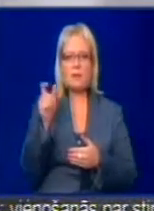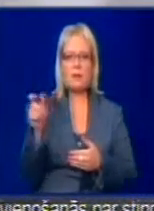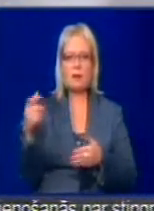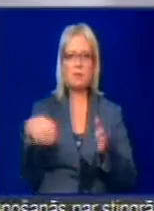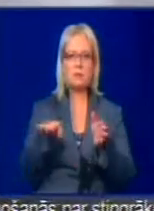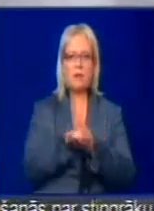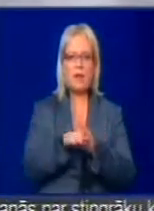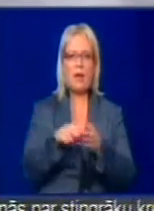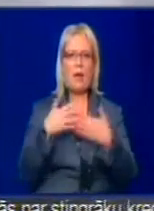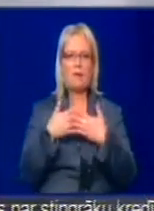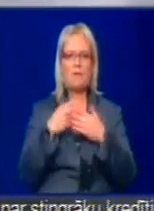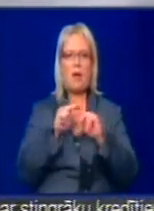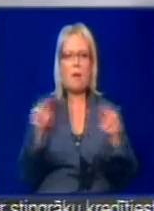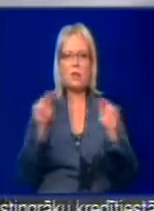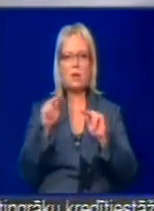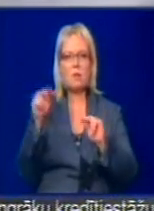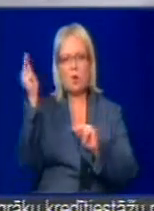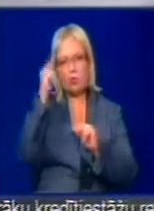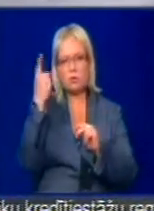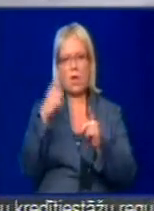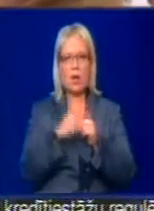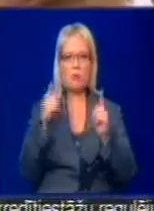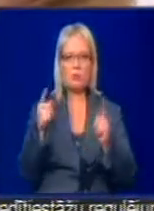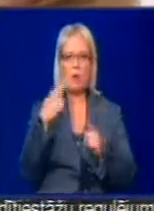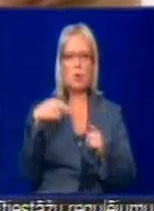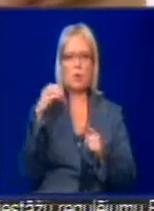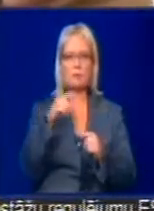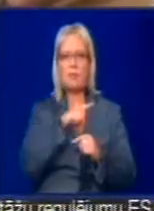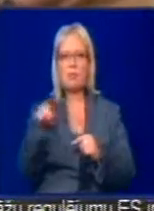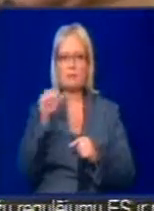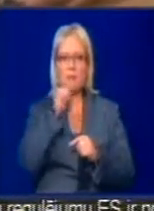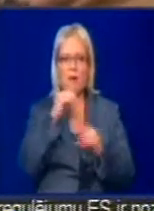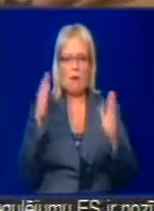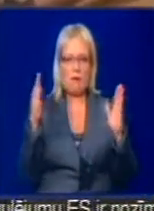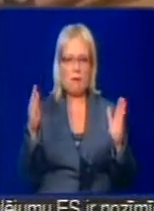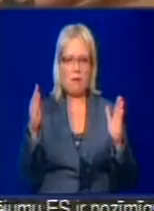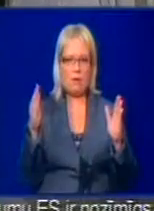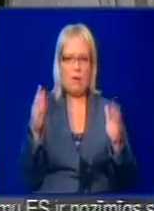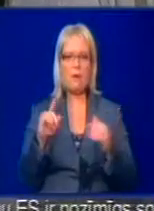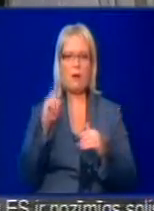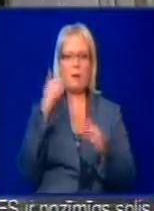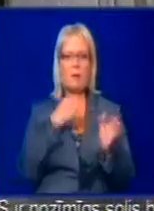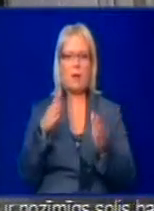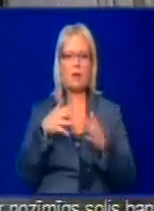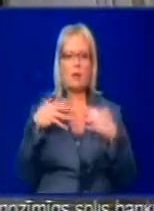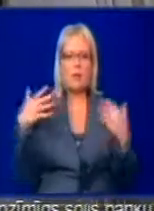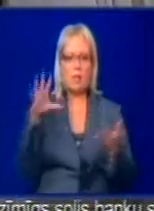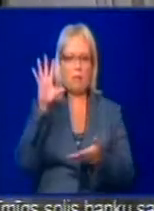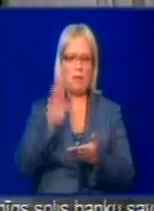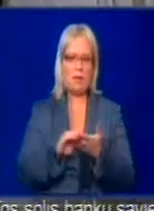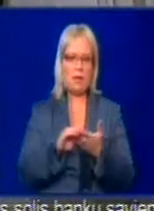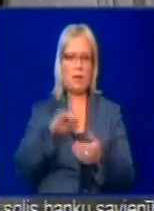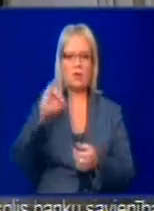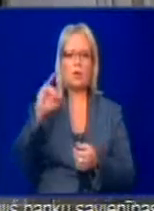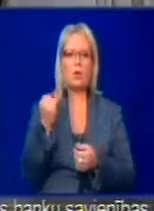piedalījušies intensīvā apmācību kursā laika posmā no decembra līdz maijam. Pirmkārt, tā ir ļoti liela pieredze,